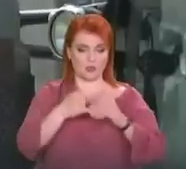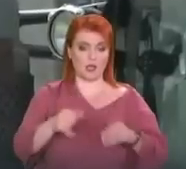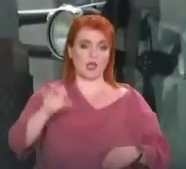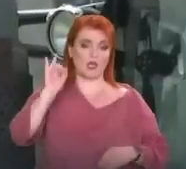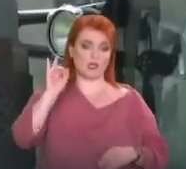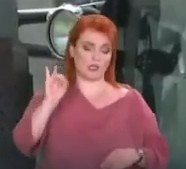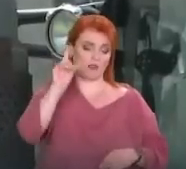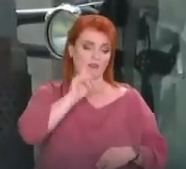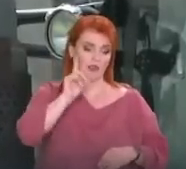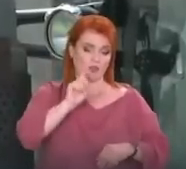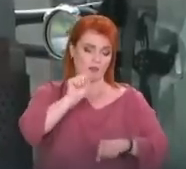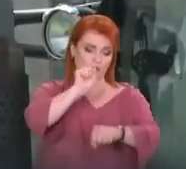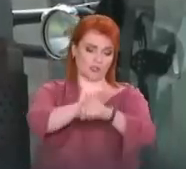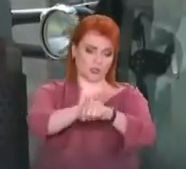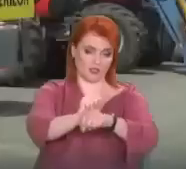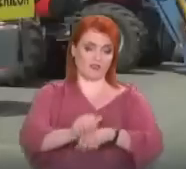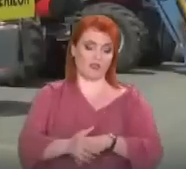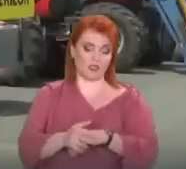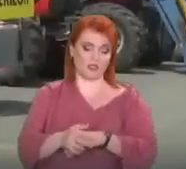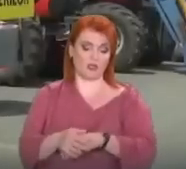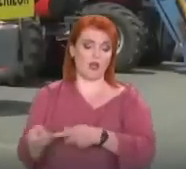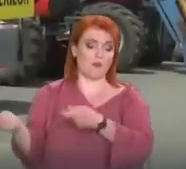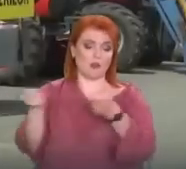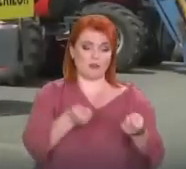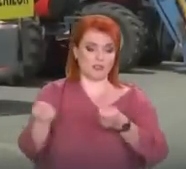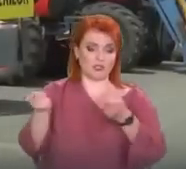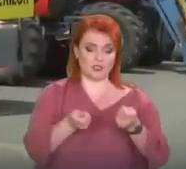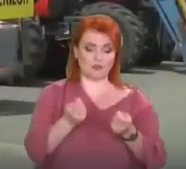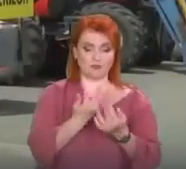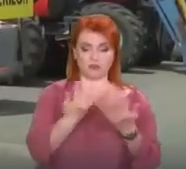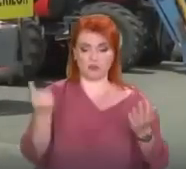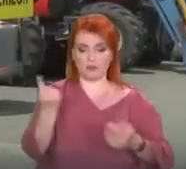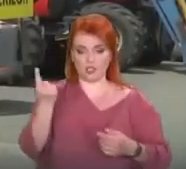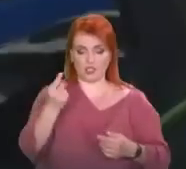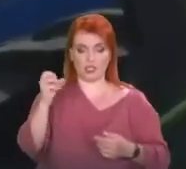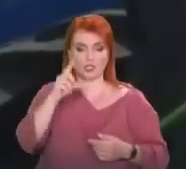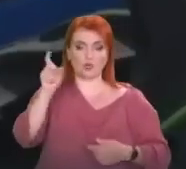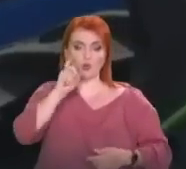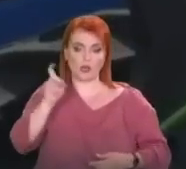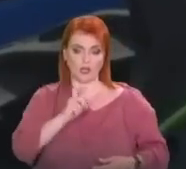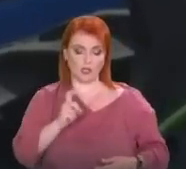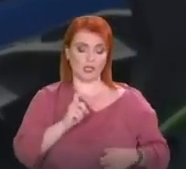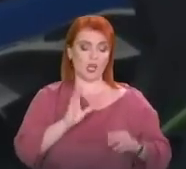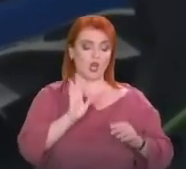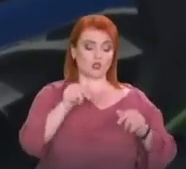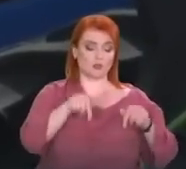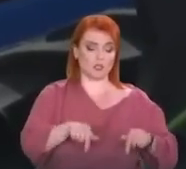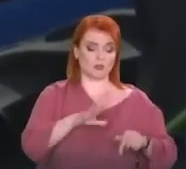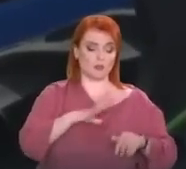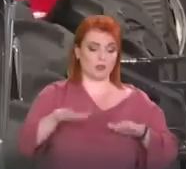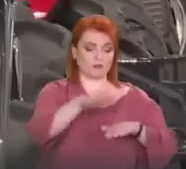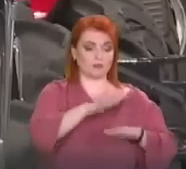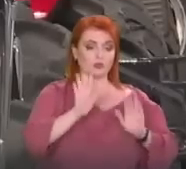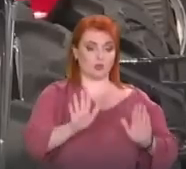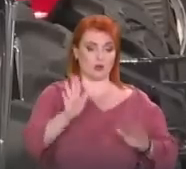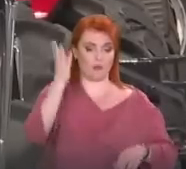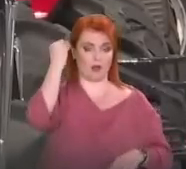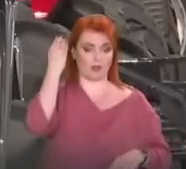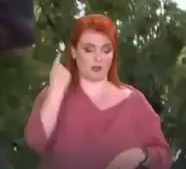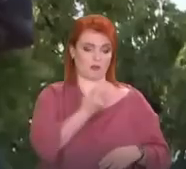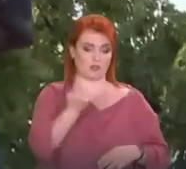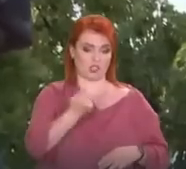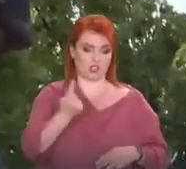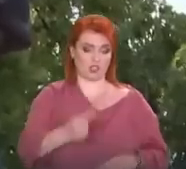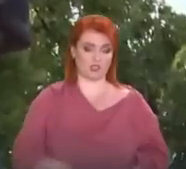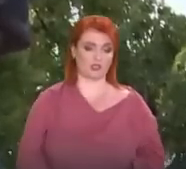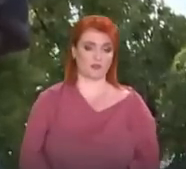temporară a importului de cereale în Republica Moldova din Ucraina, precum și obligarea portului Giurgiulești să exporte doar producția agricolă de